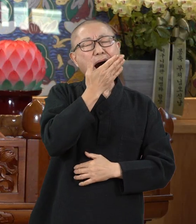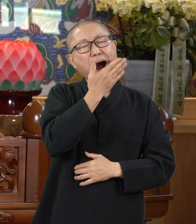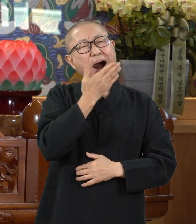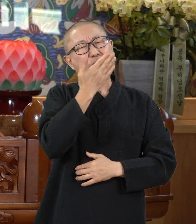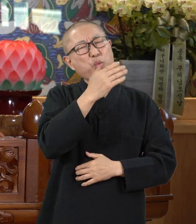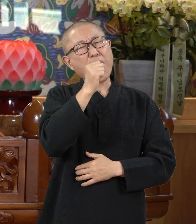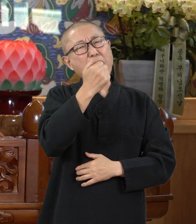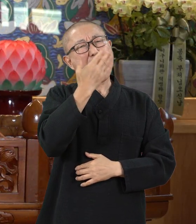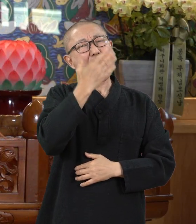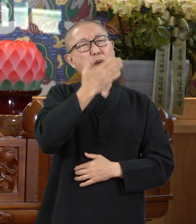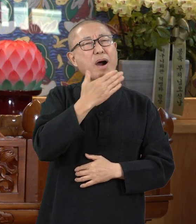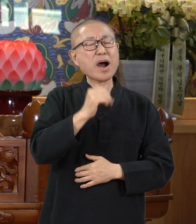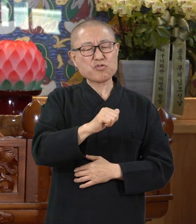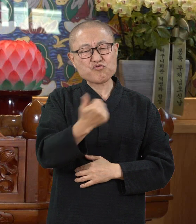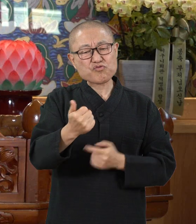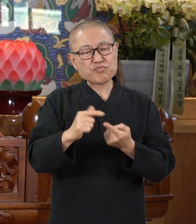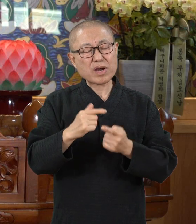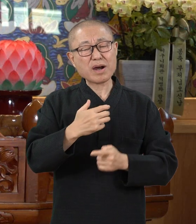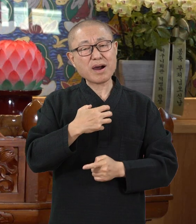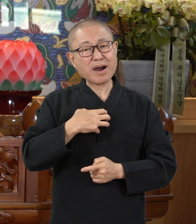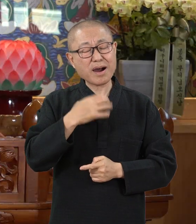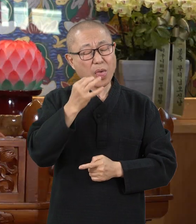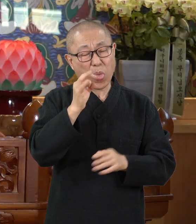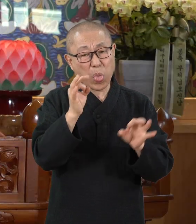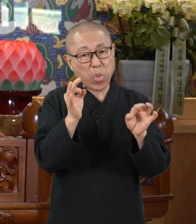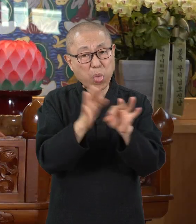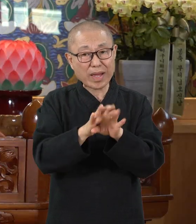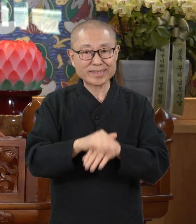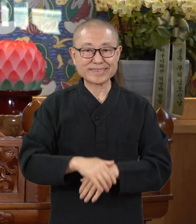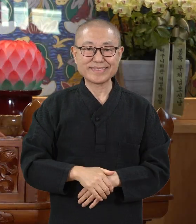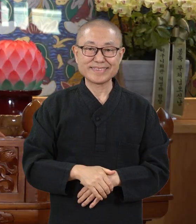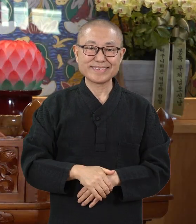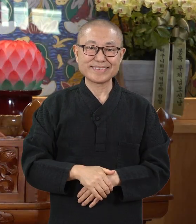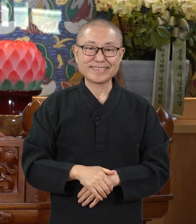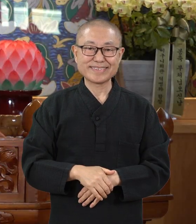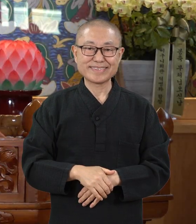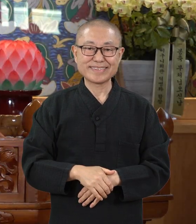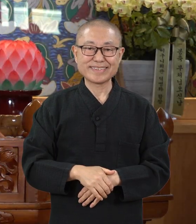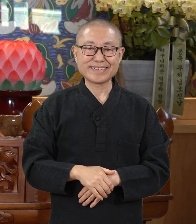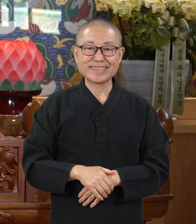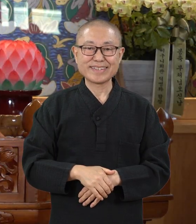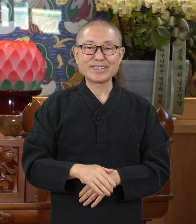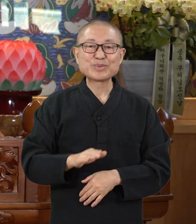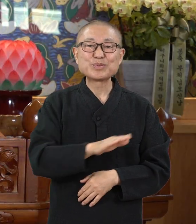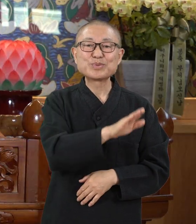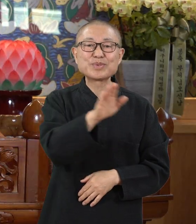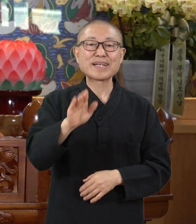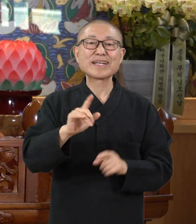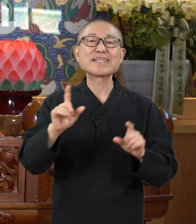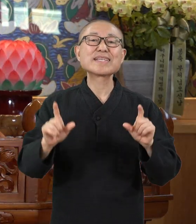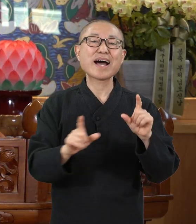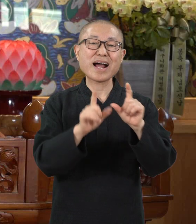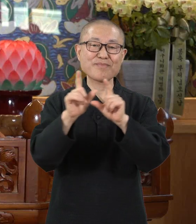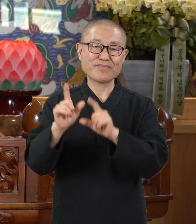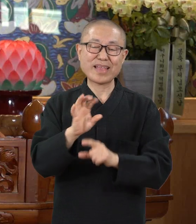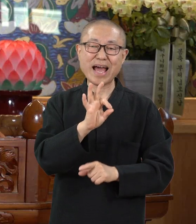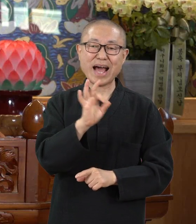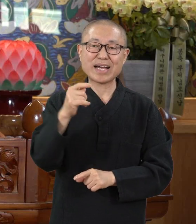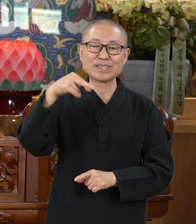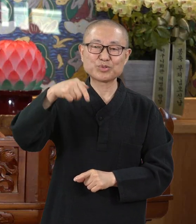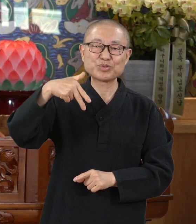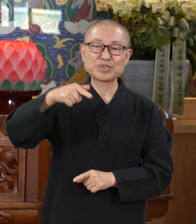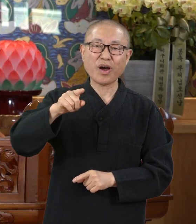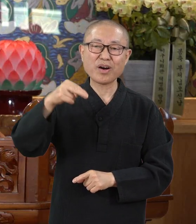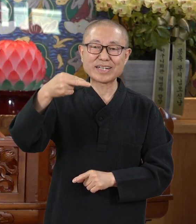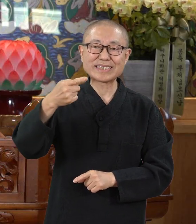먹으면서 모든 시름을 잊어버렸어요. 이게 해결책은 아니거든요. 그러니까 우리의 삶을 안수정등처럼